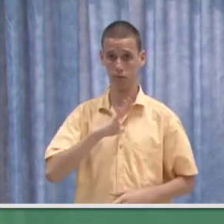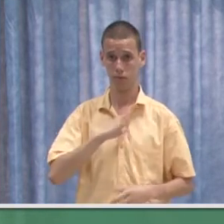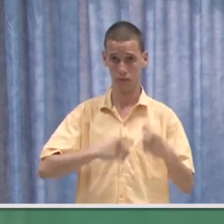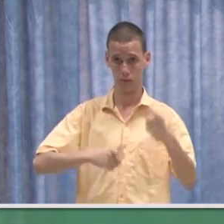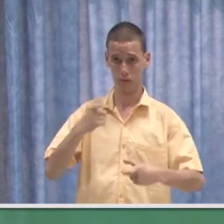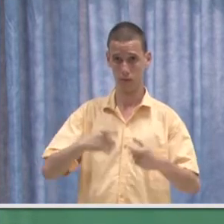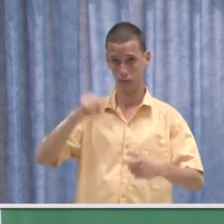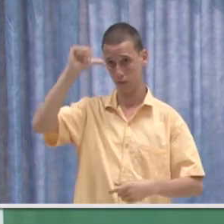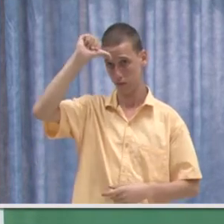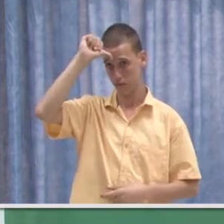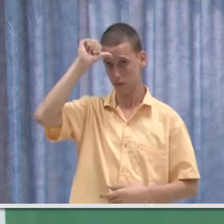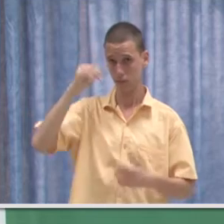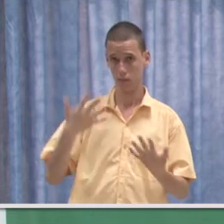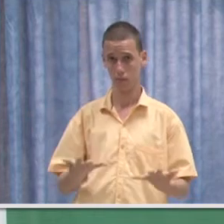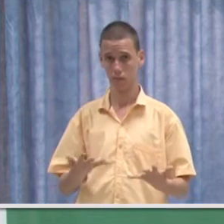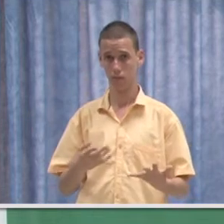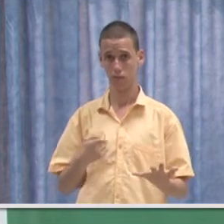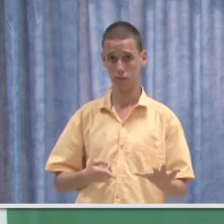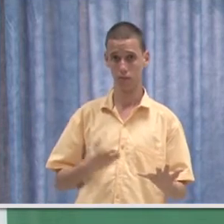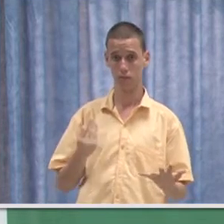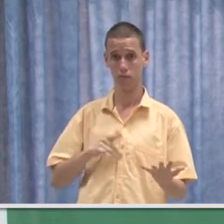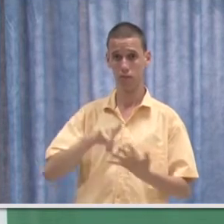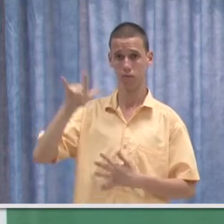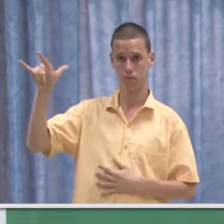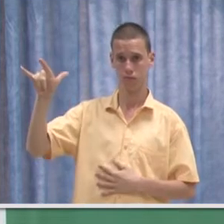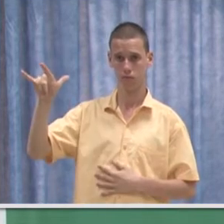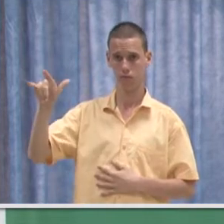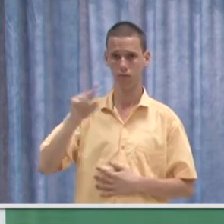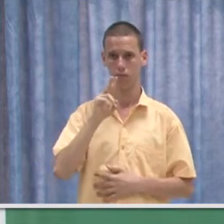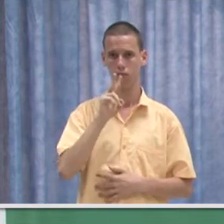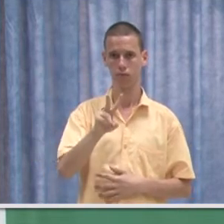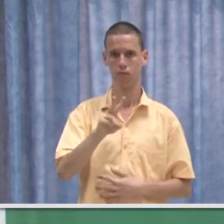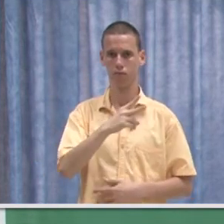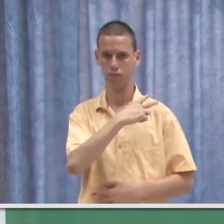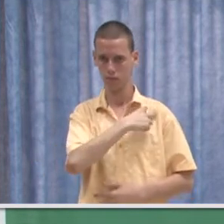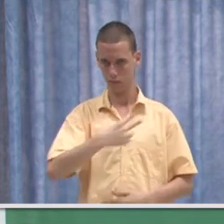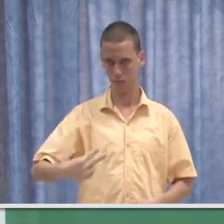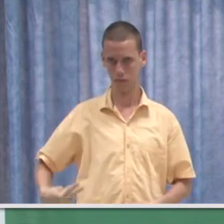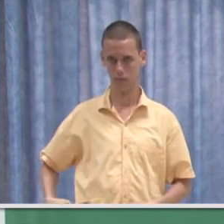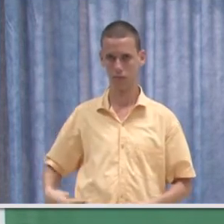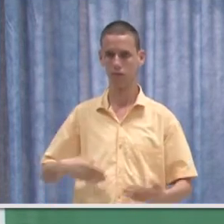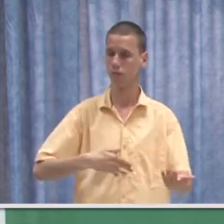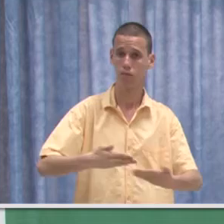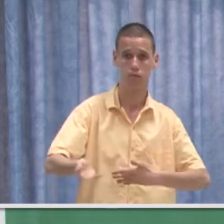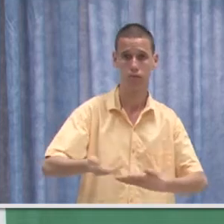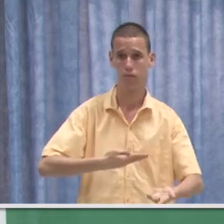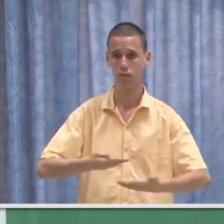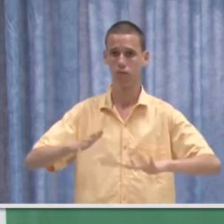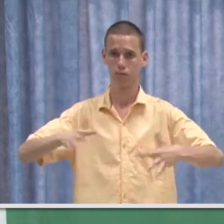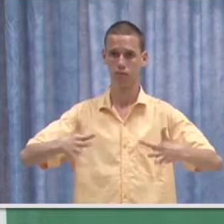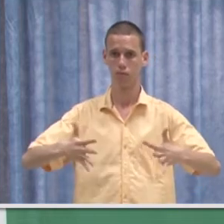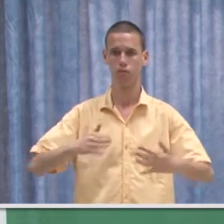tourner. Si vous comprenez l'argent des chefs d'État incapables de permettre nous, de nous capables de continuer à faire ce